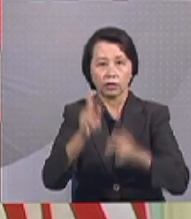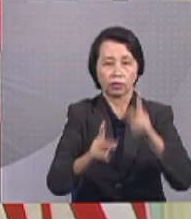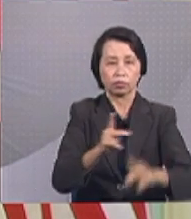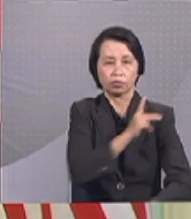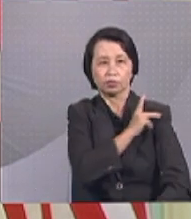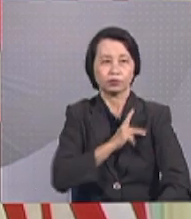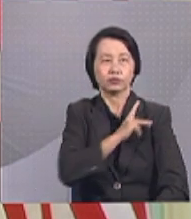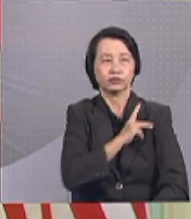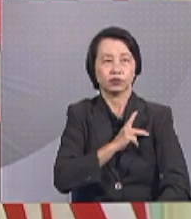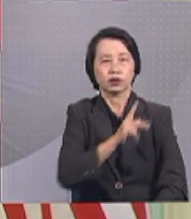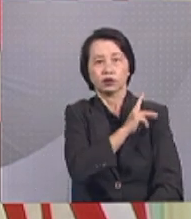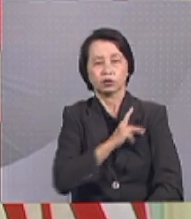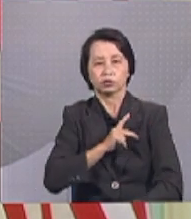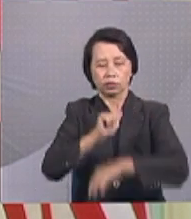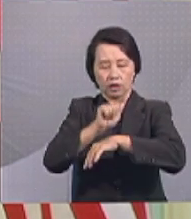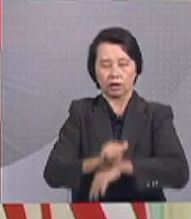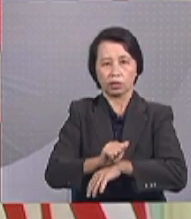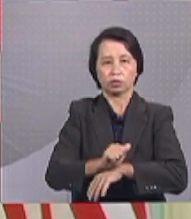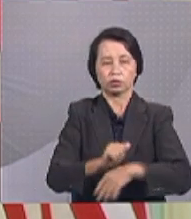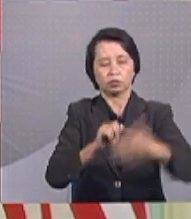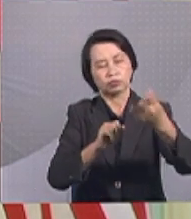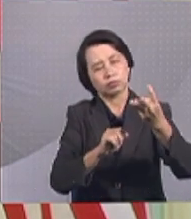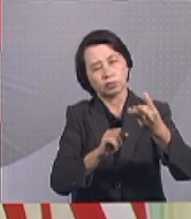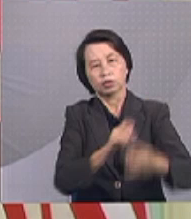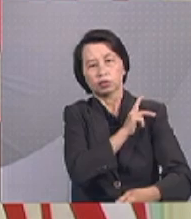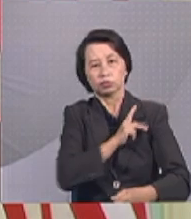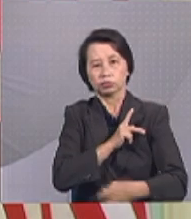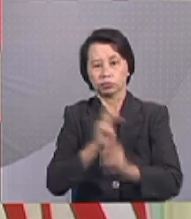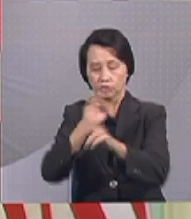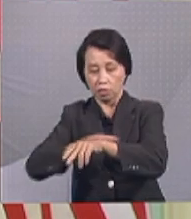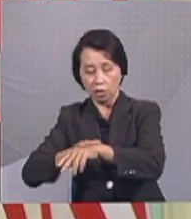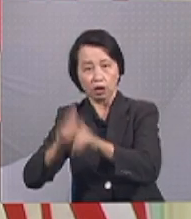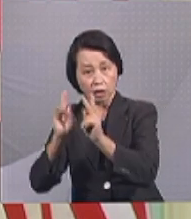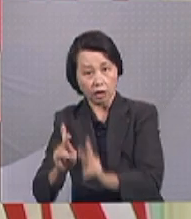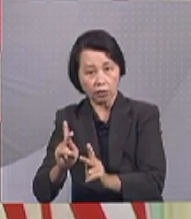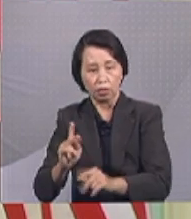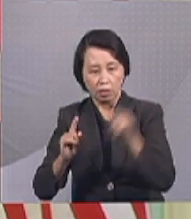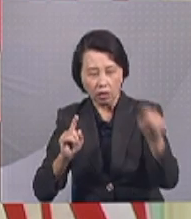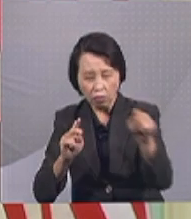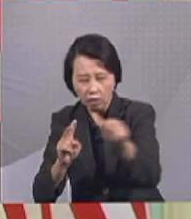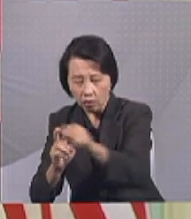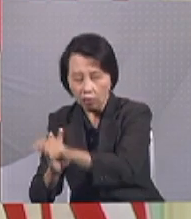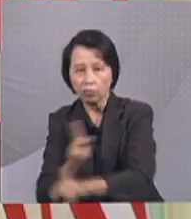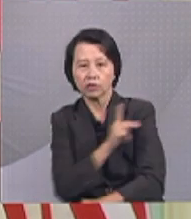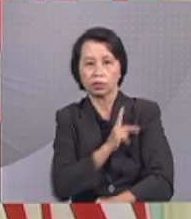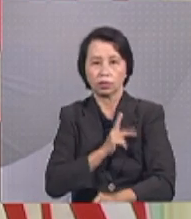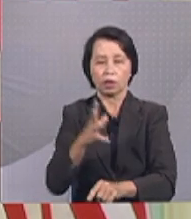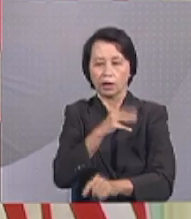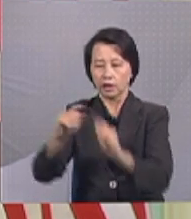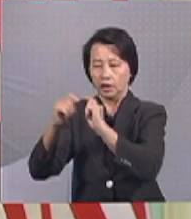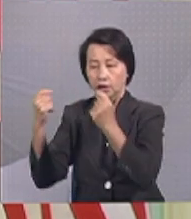kapitan-kapitan, ketua-ketua adat, ketua-ketua kaum serta pasukan